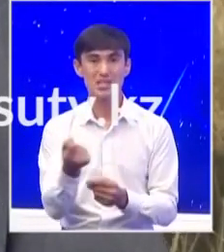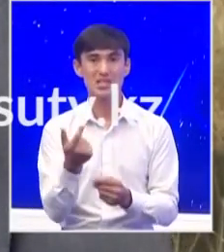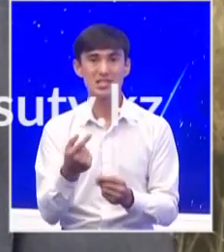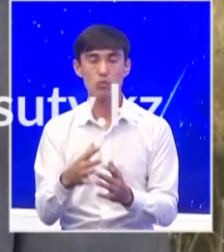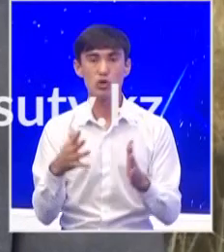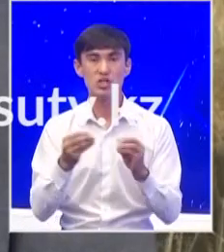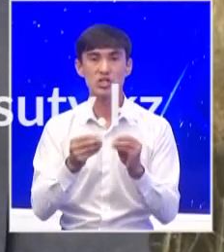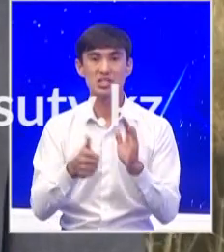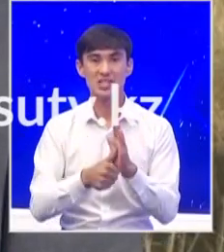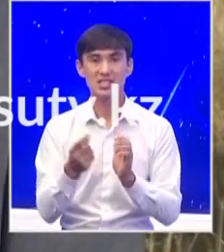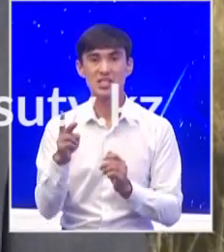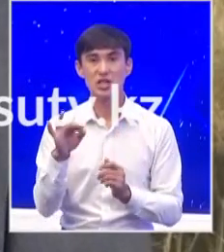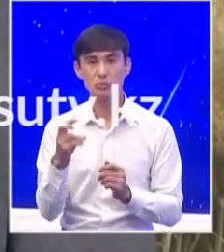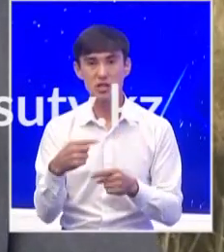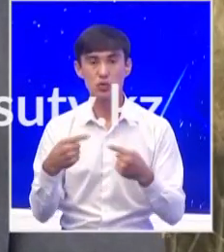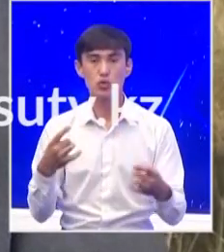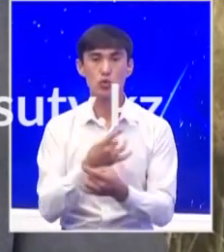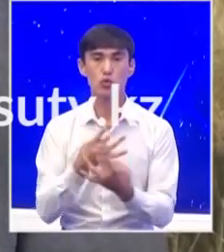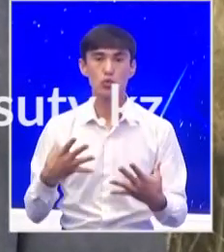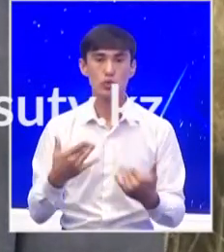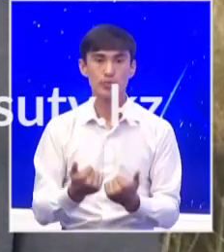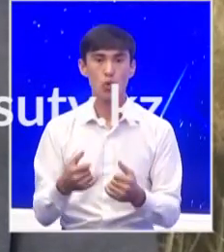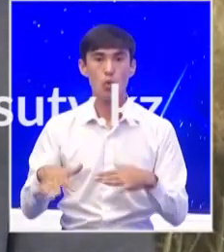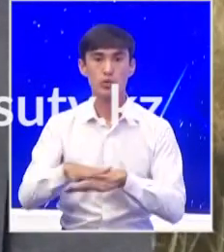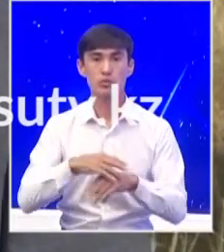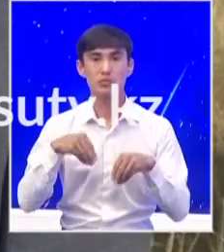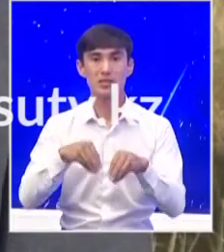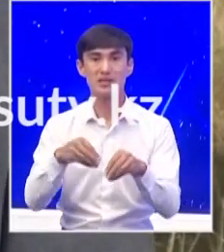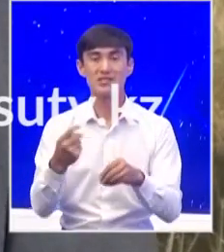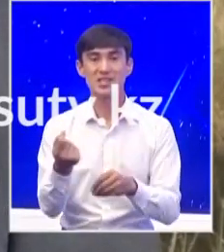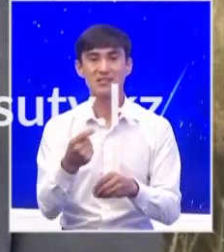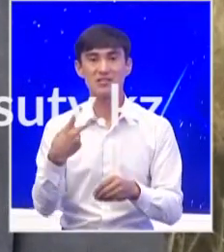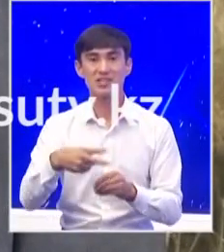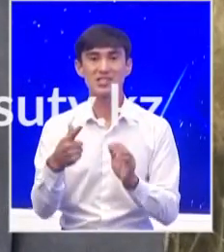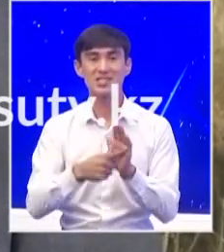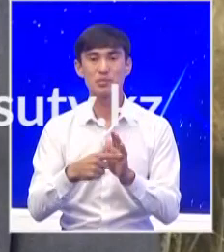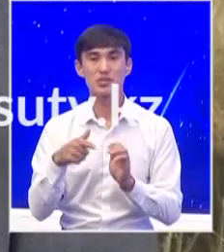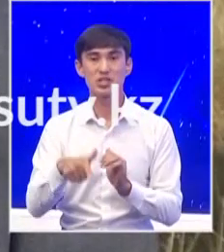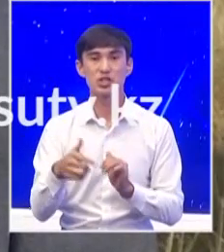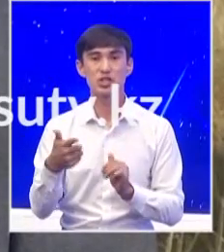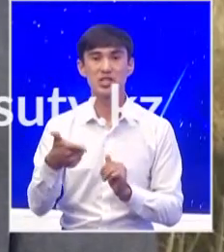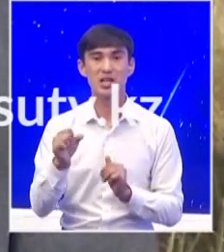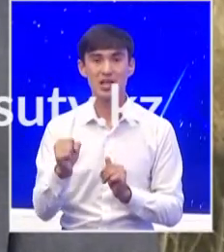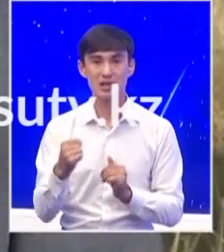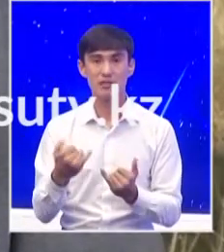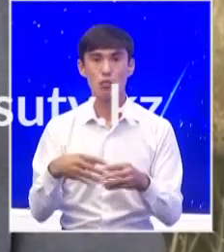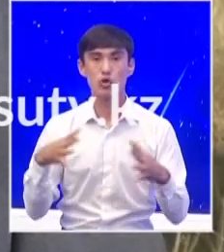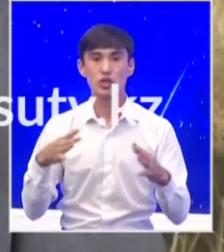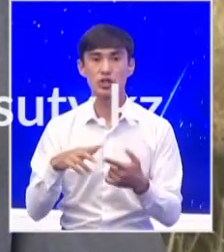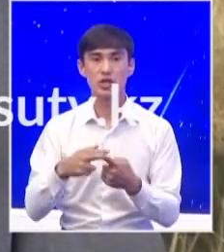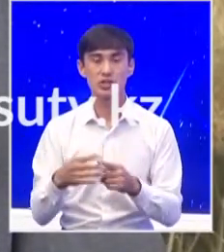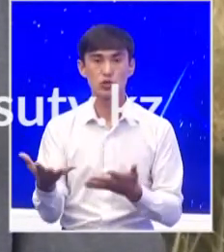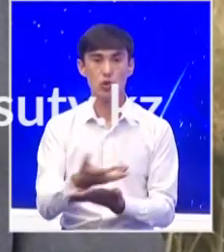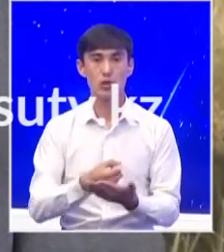тысяч гектаров ячменя и также другие культуры. Общая площадь посевов зерновых почти 27 тысяч гектаров. Большая часть на сегодняшний день уже